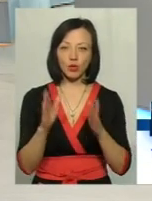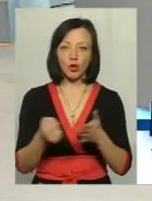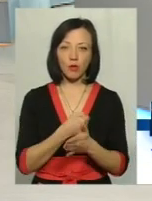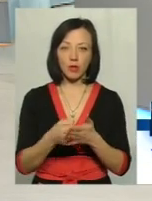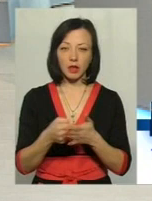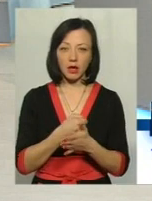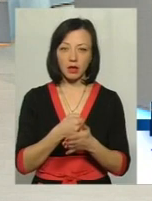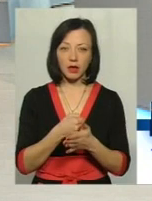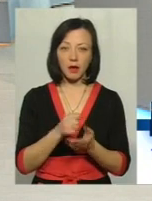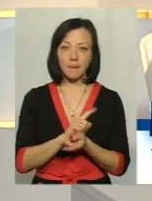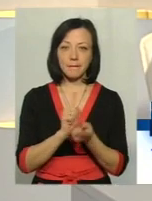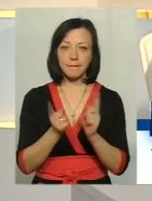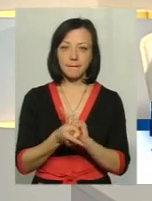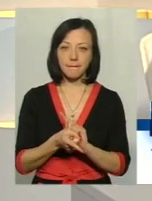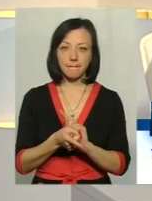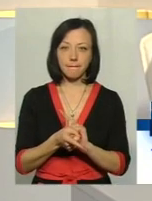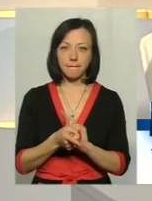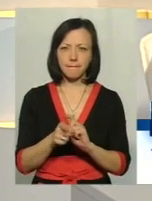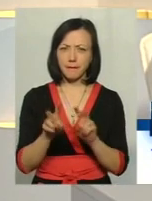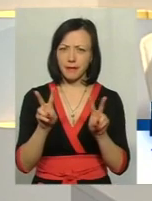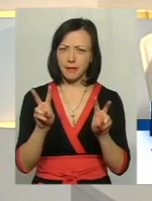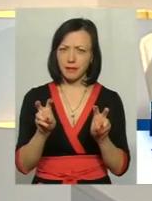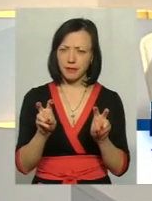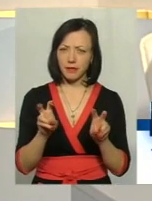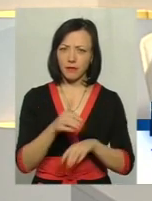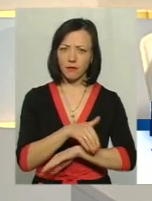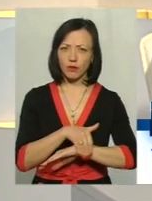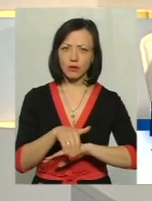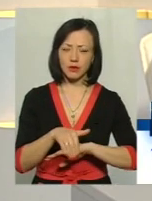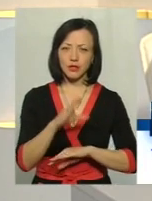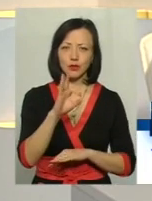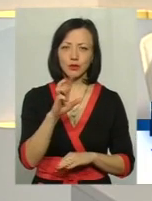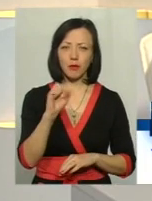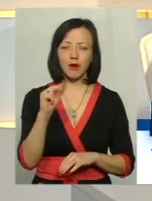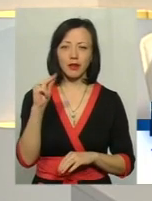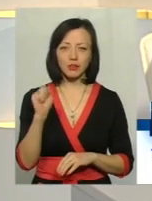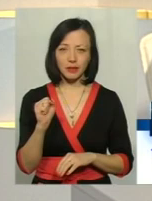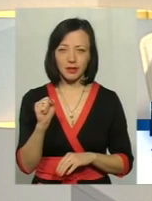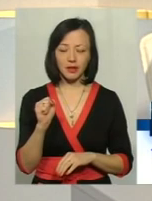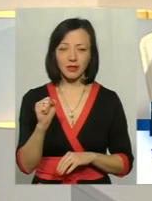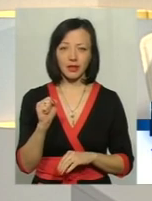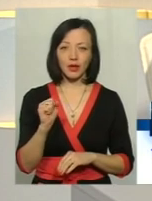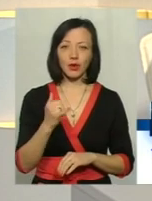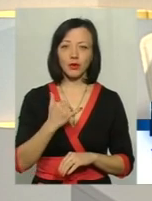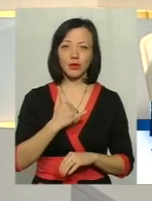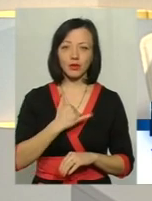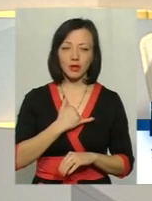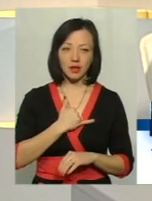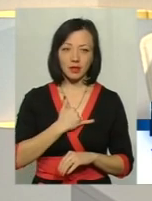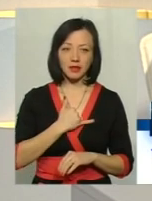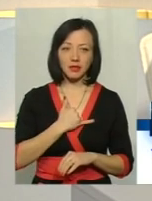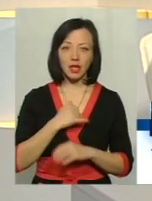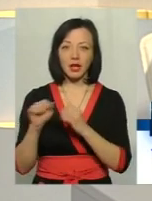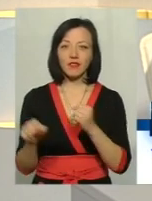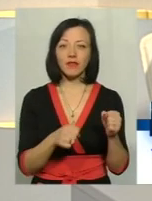щоб перейменували на вулицю Собачу. У нас двірничка тримає цю зграю собак